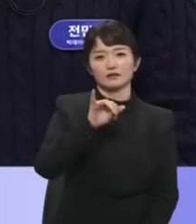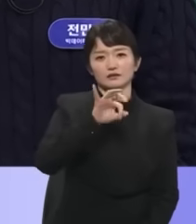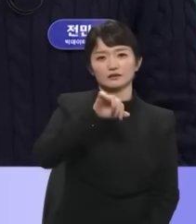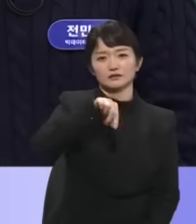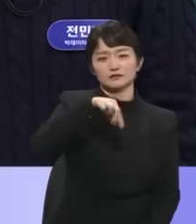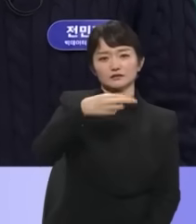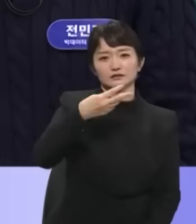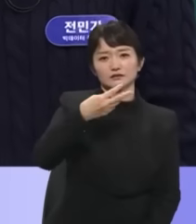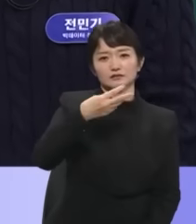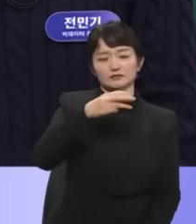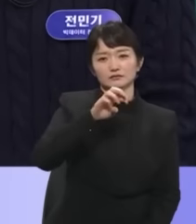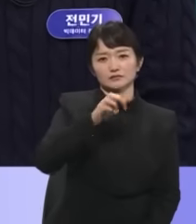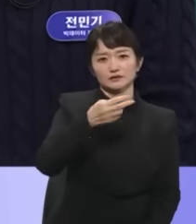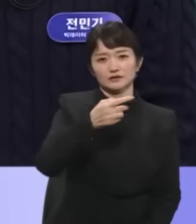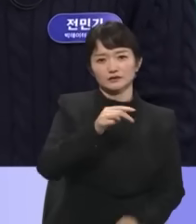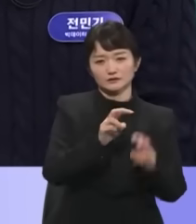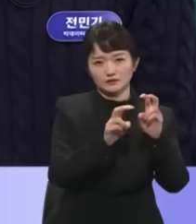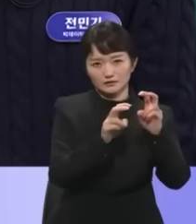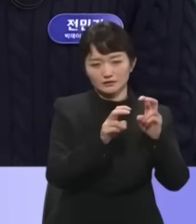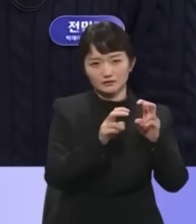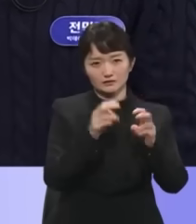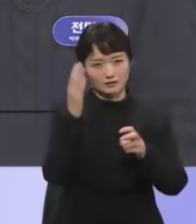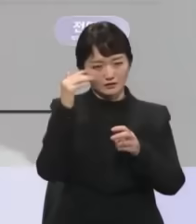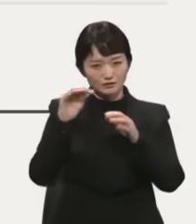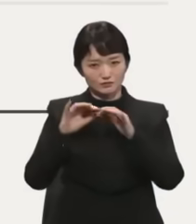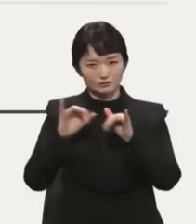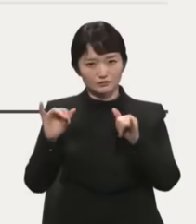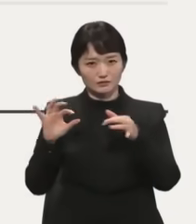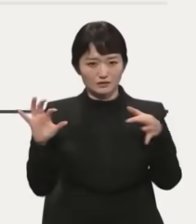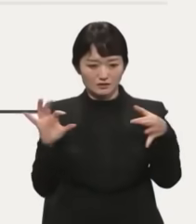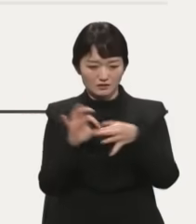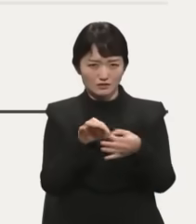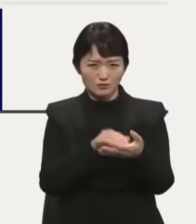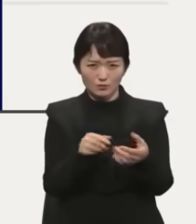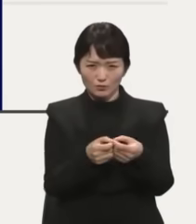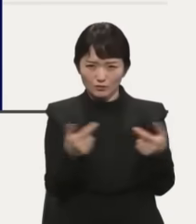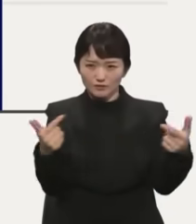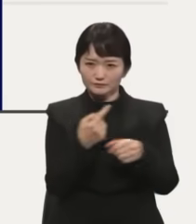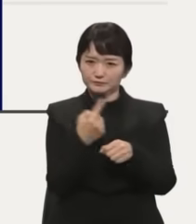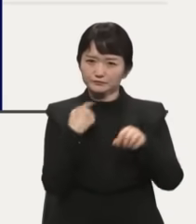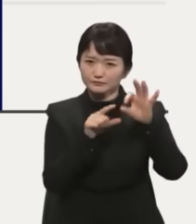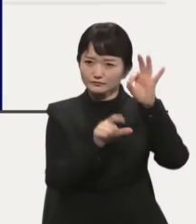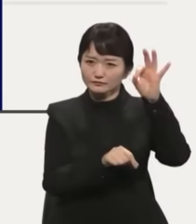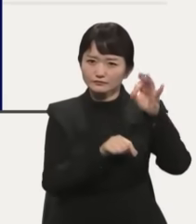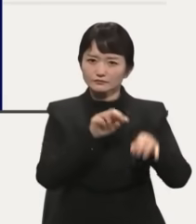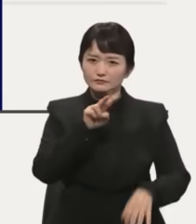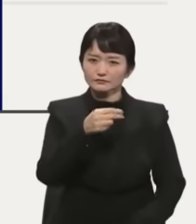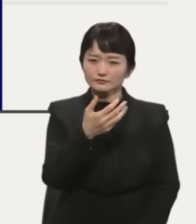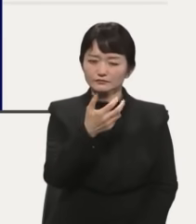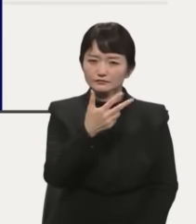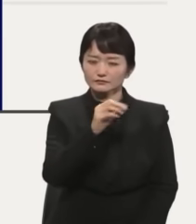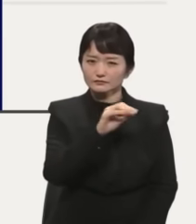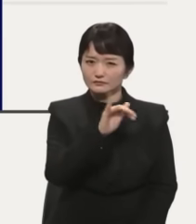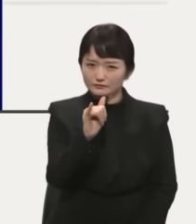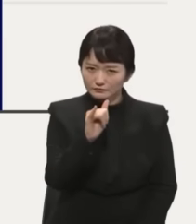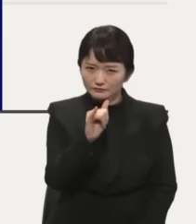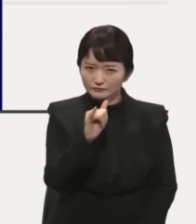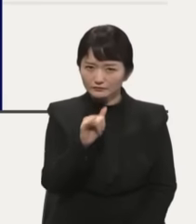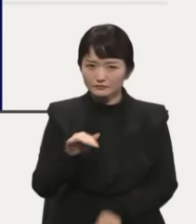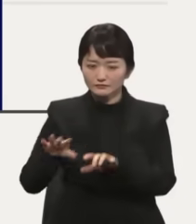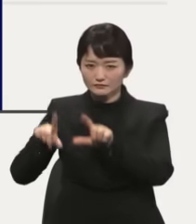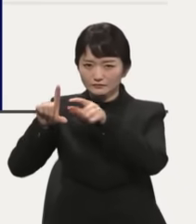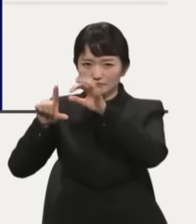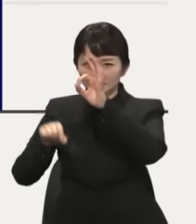이용자가 폭발적으로 늘고 있는데 예. 예, 어느 정도냐. 작년 10월에 297만 명이 이용했는데 올해